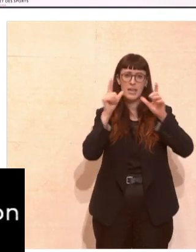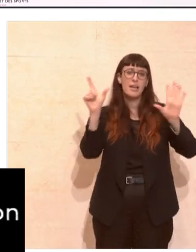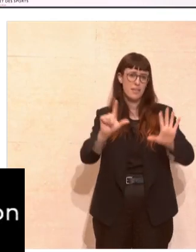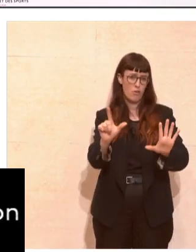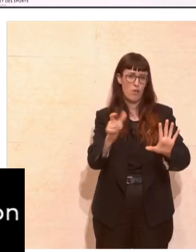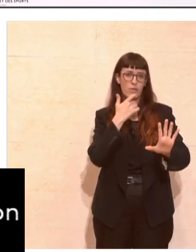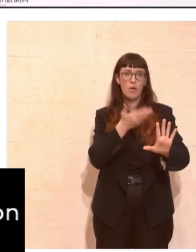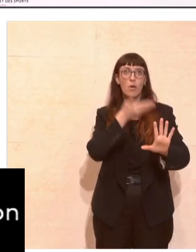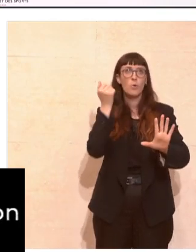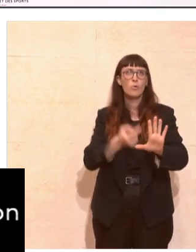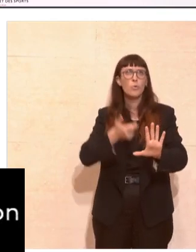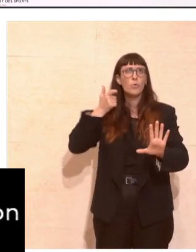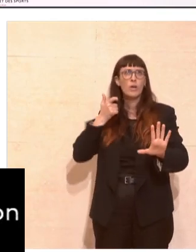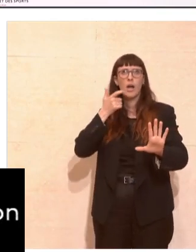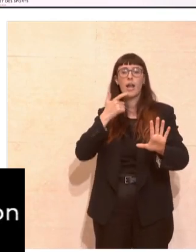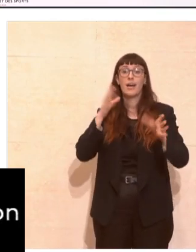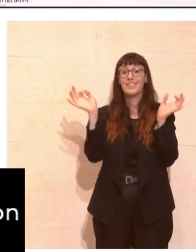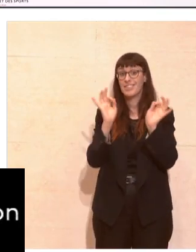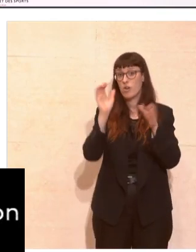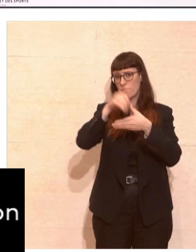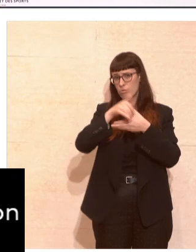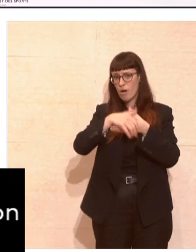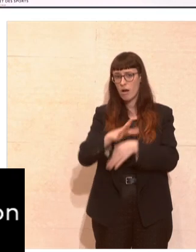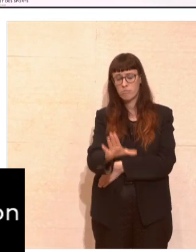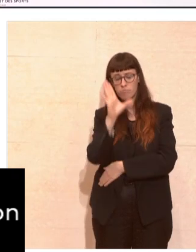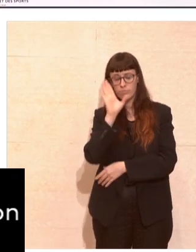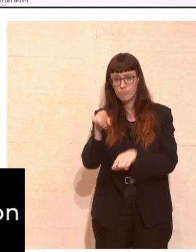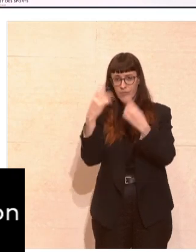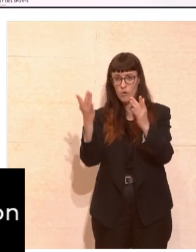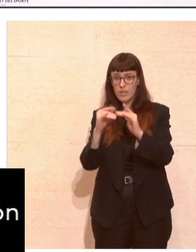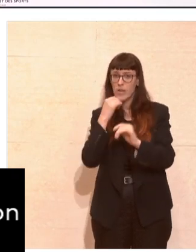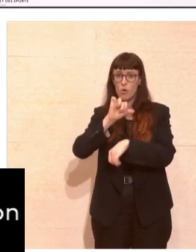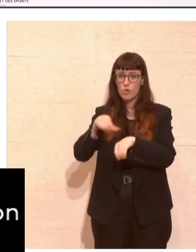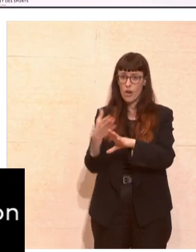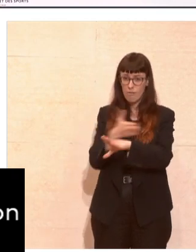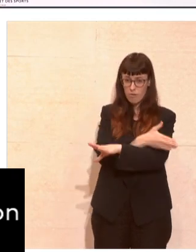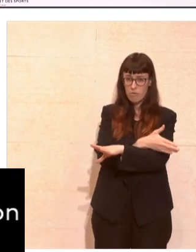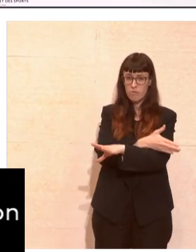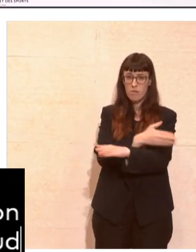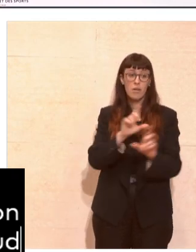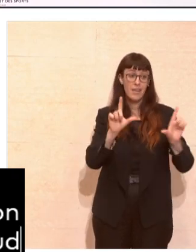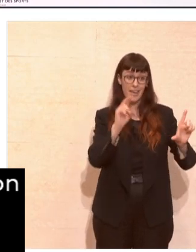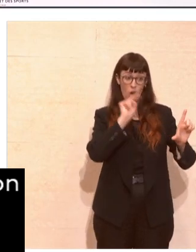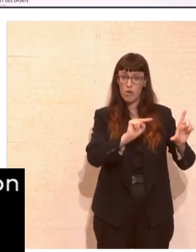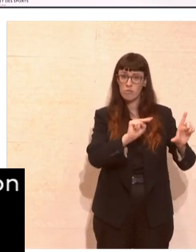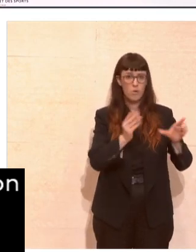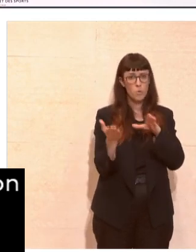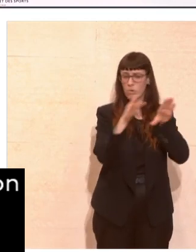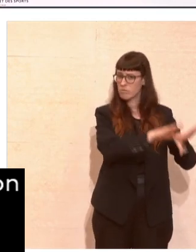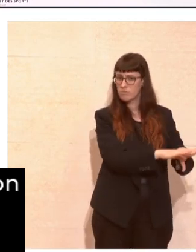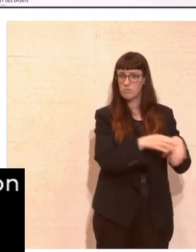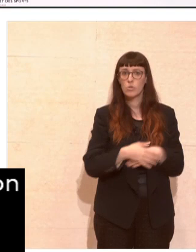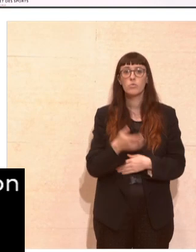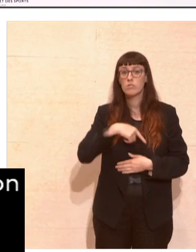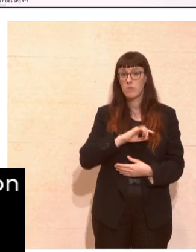vers 22 heures pour un adolescent, et il faudrait arrêter les écrans 1 heure plus tôt. Donc c'est pour ça qu'on leur a proposé d'arrêter